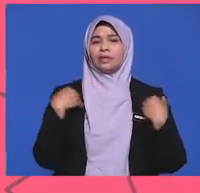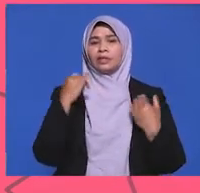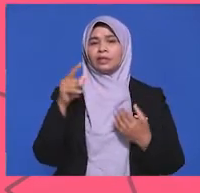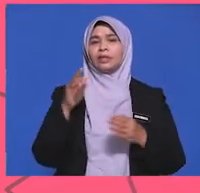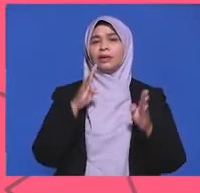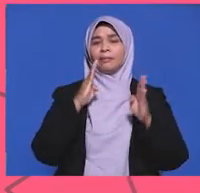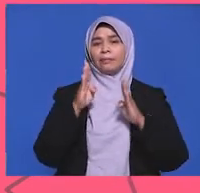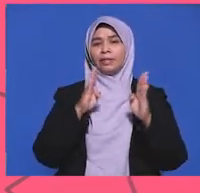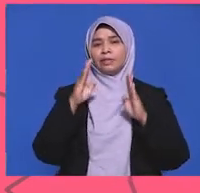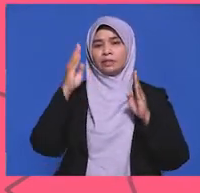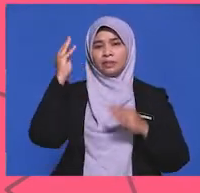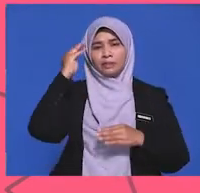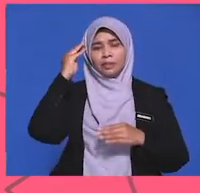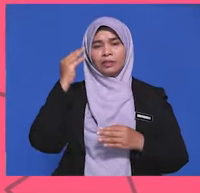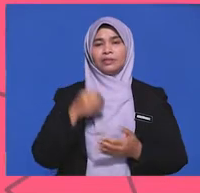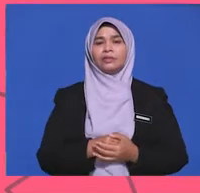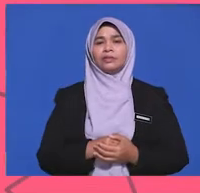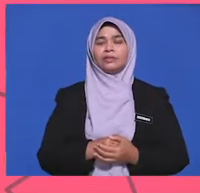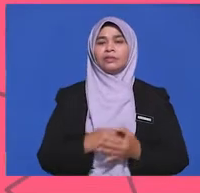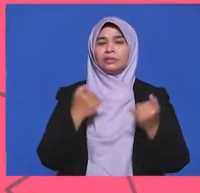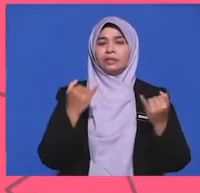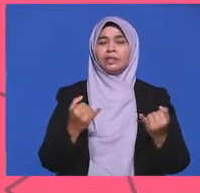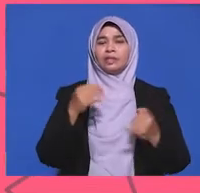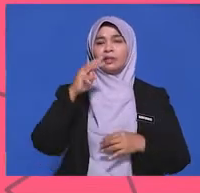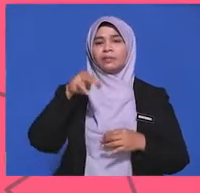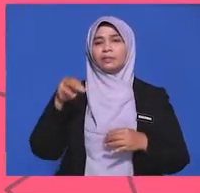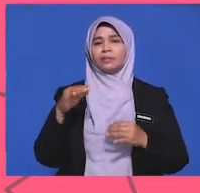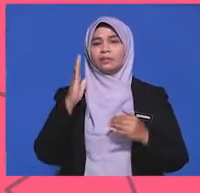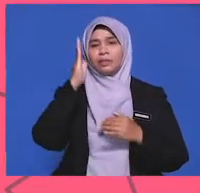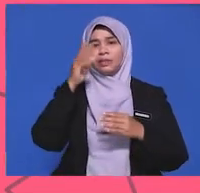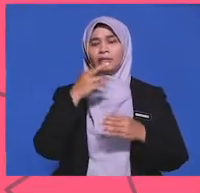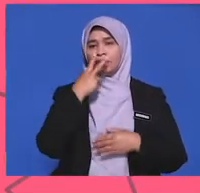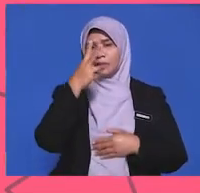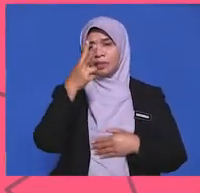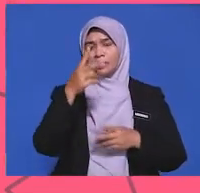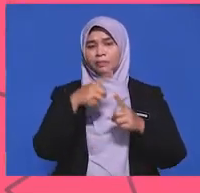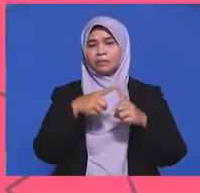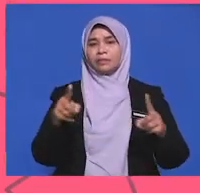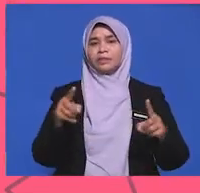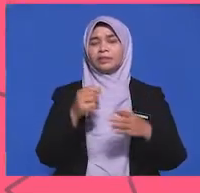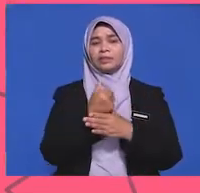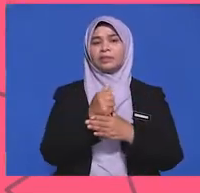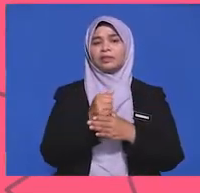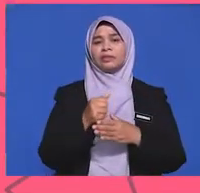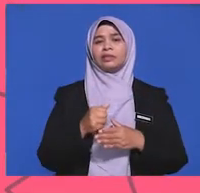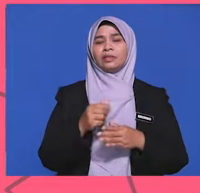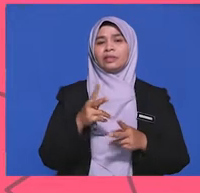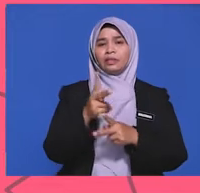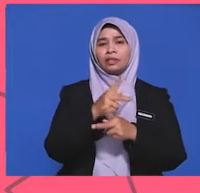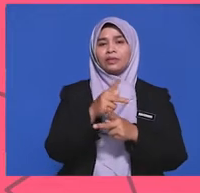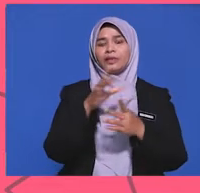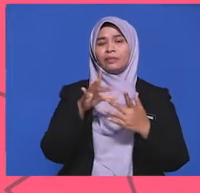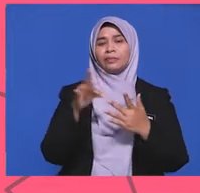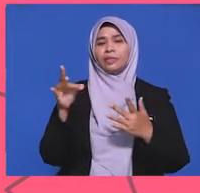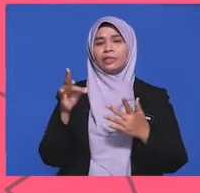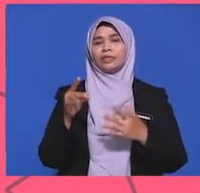ialah Bahasa Melayu. Sekarang, murid-murid akan lihat perbezaan antara struktur kawalan